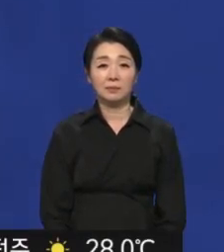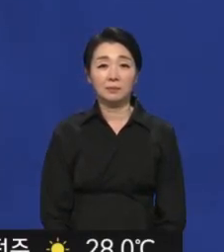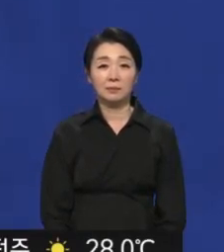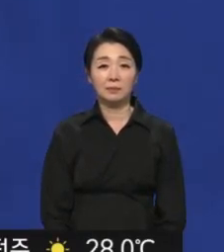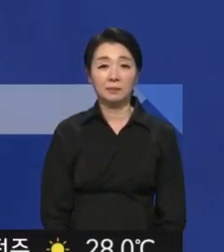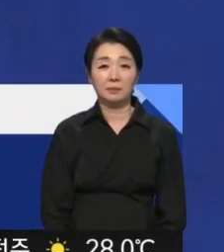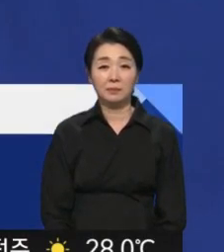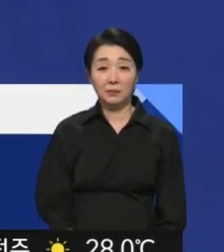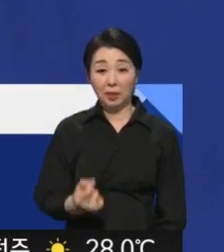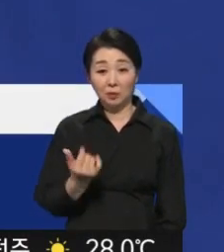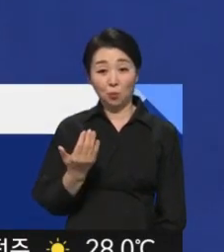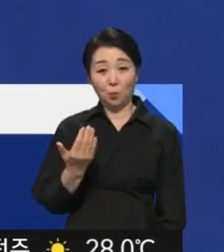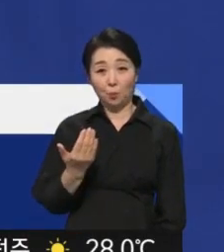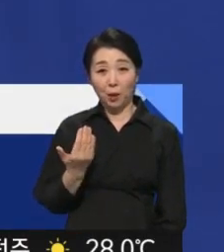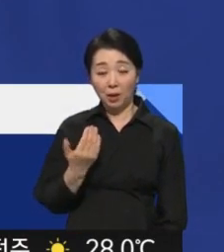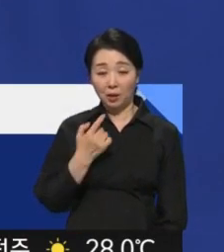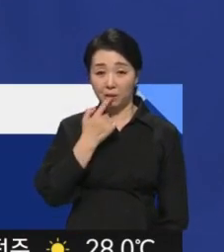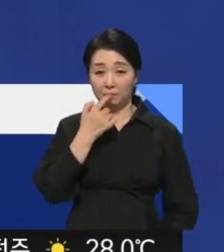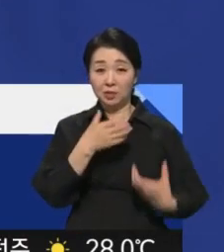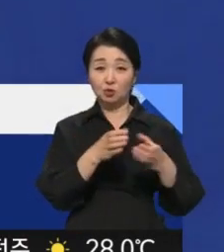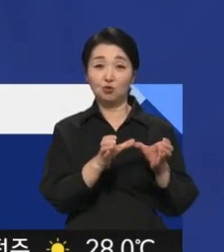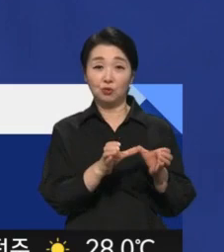조금 전에 더불어민주당의